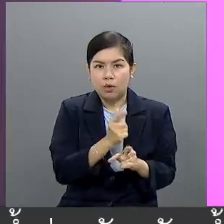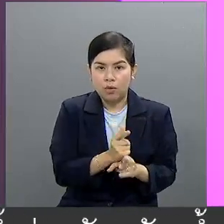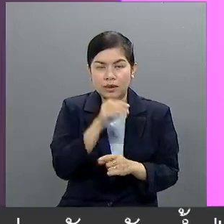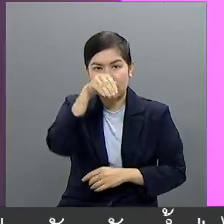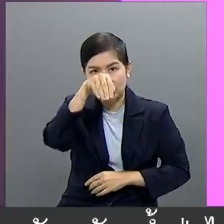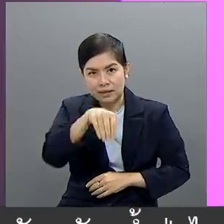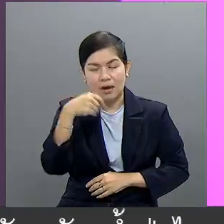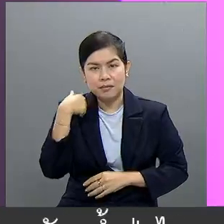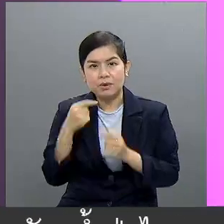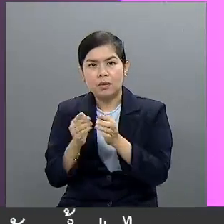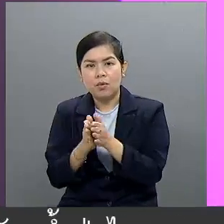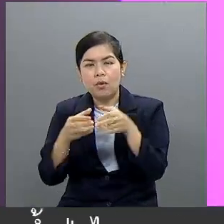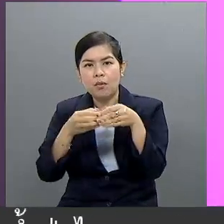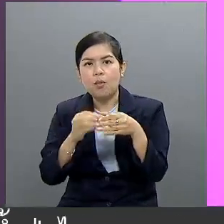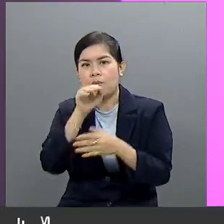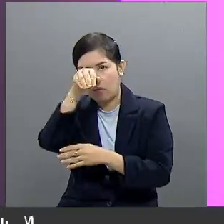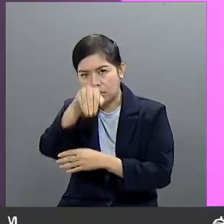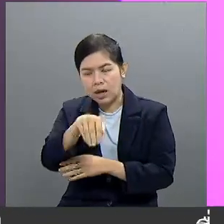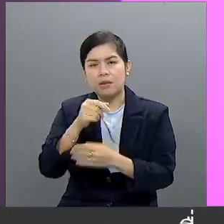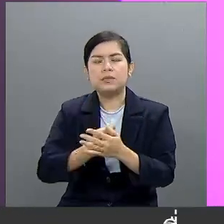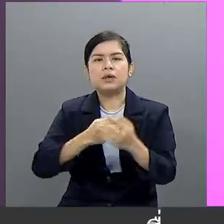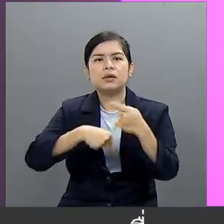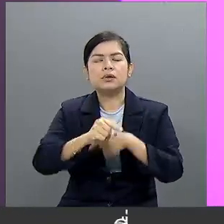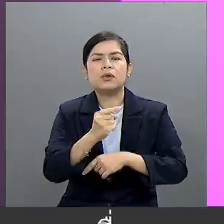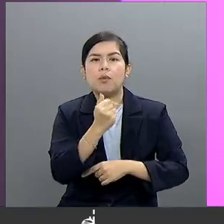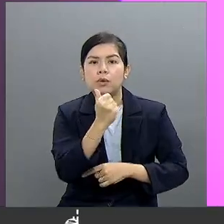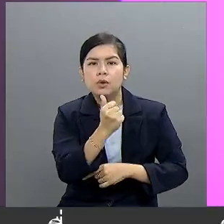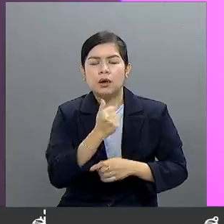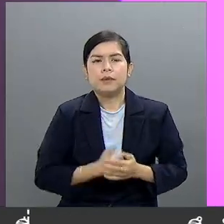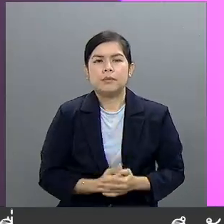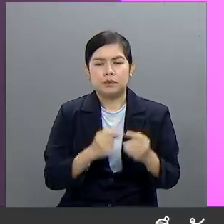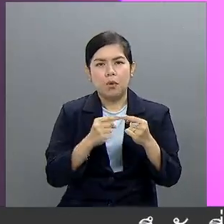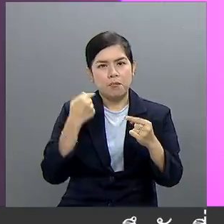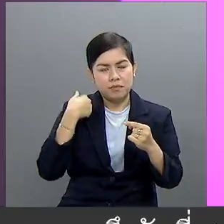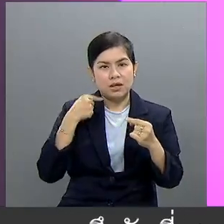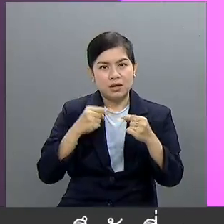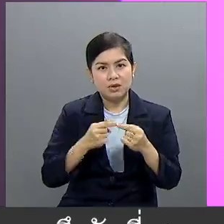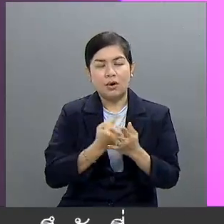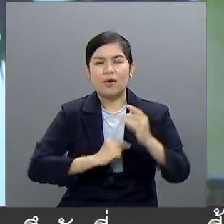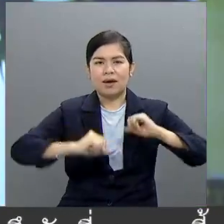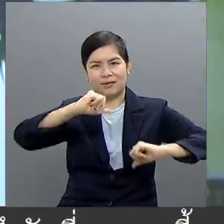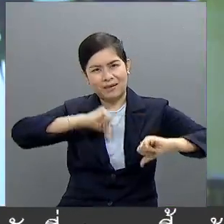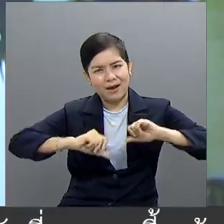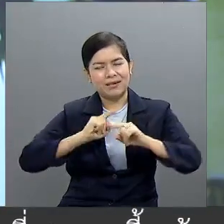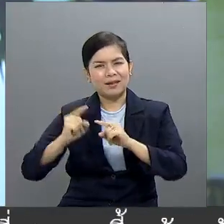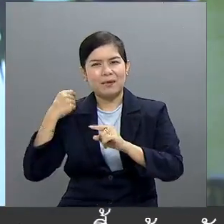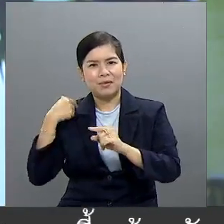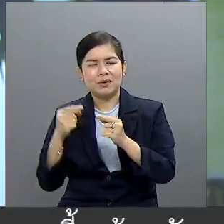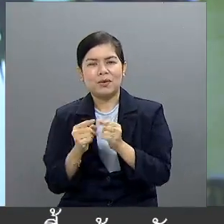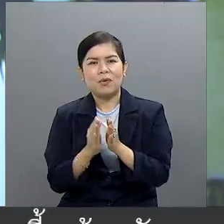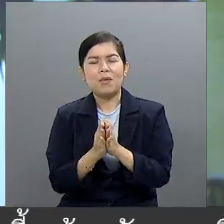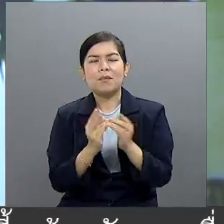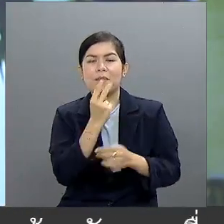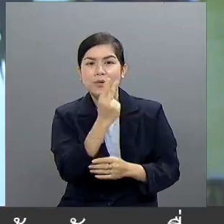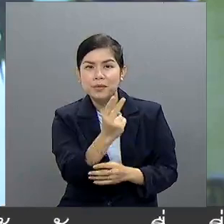าบ้านตากลางนะครับภายในก็ยังมีกิจกรรมอีกมากมายให้ทุกคนไปร่วมสนุกกันนะครับ จริงเป็นอีกหนึ่งสถานที่ท่องเที่ยวแล้วก็เป็นแหล่งเรียนรู้มี